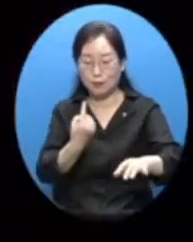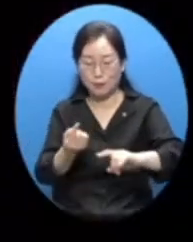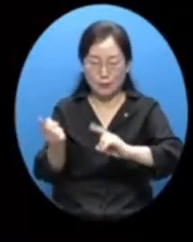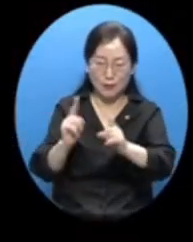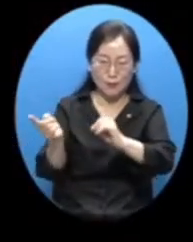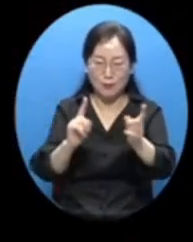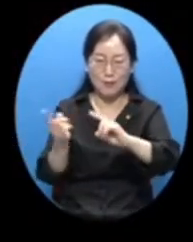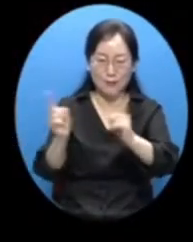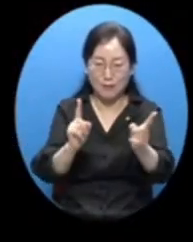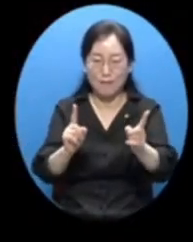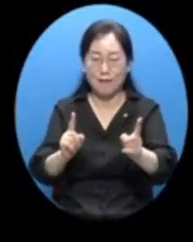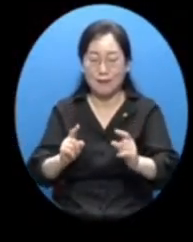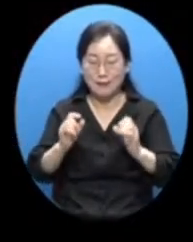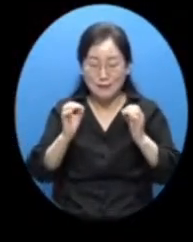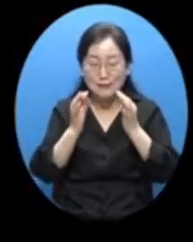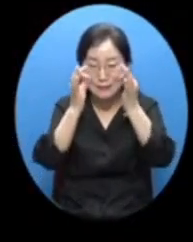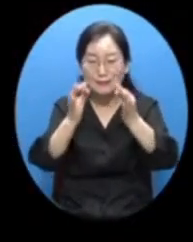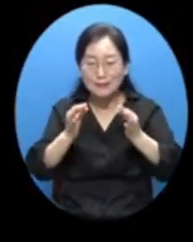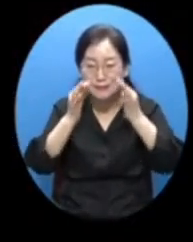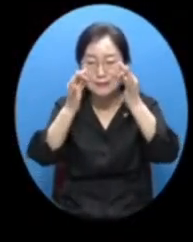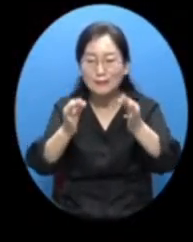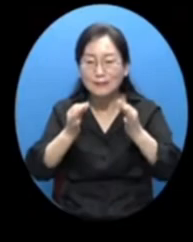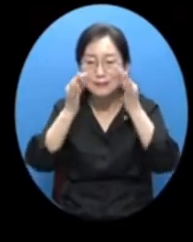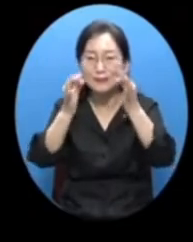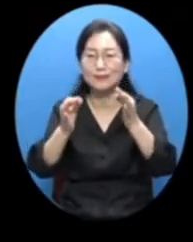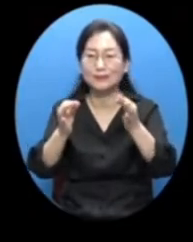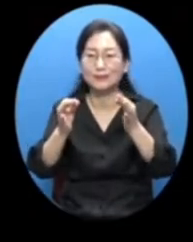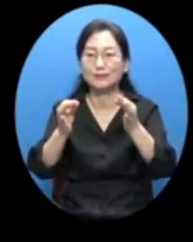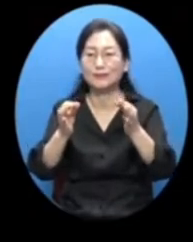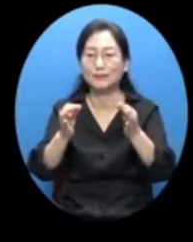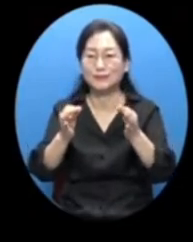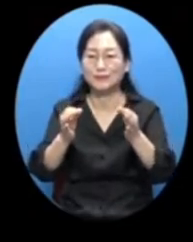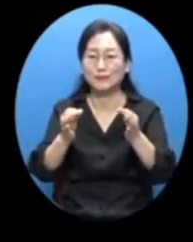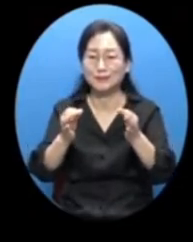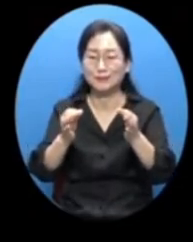재활을 위해서 막 온갖 노력을 기울입니다. 그